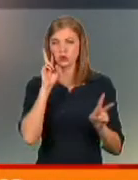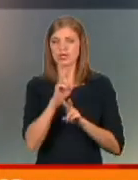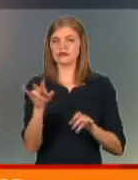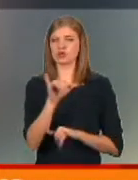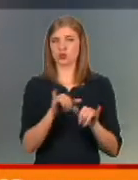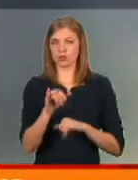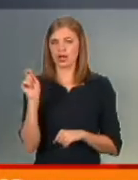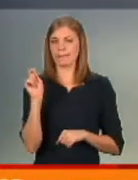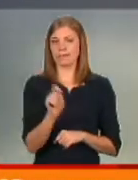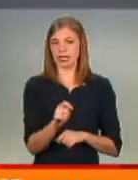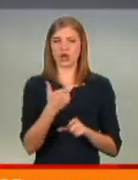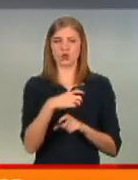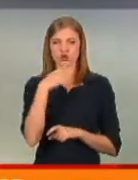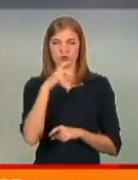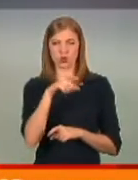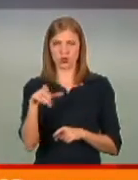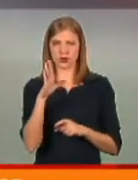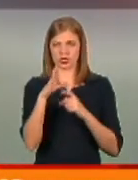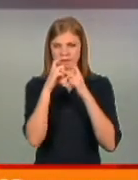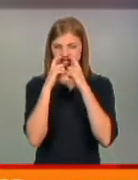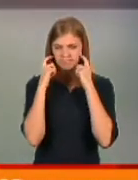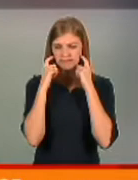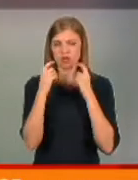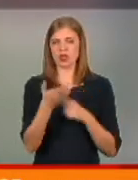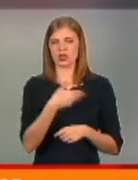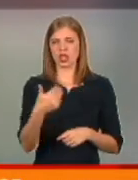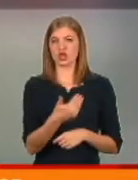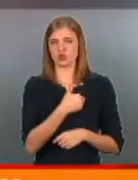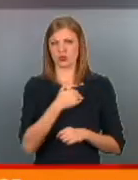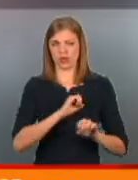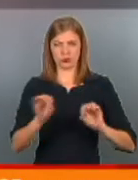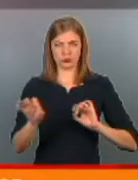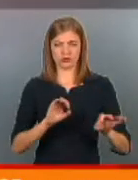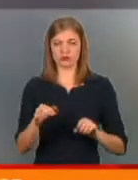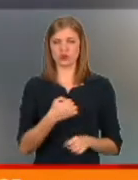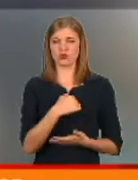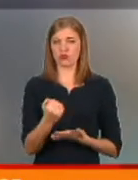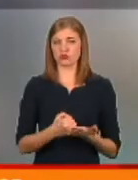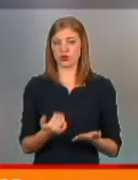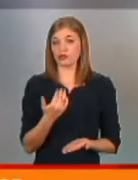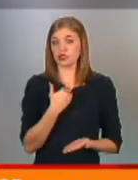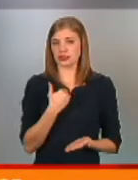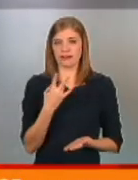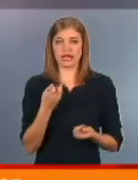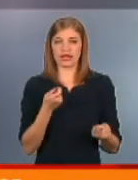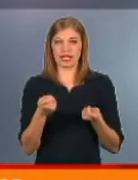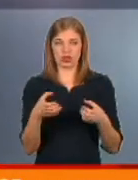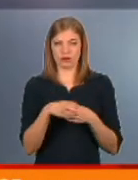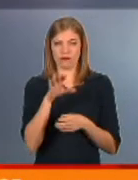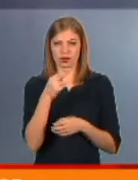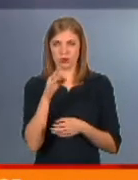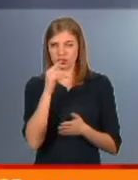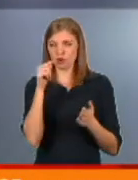куди приїхали, дуже багато людей в масках, нас хочуть розвести. Озброєні, здавалося б, некеровані